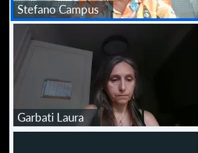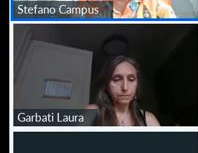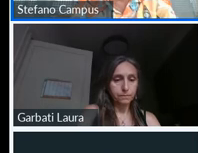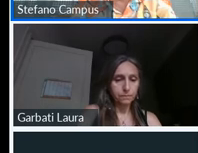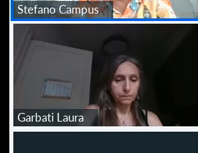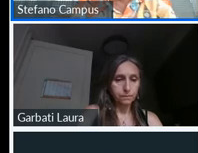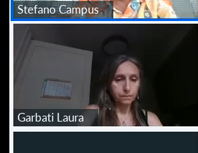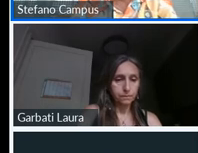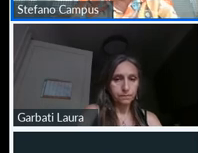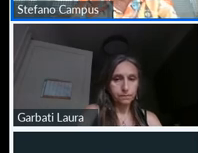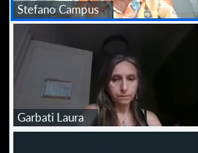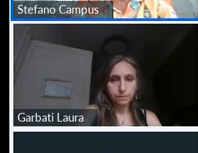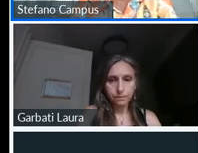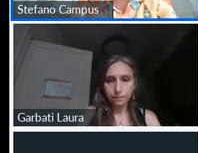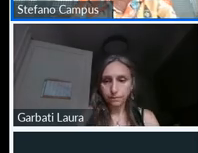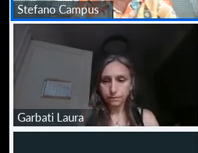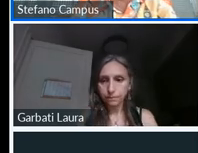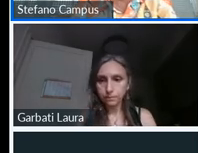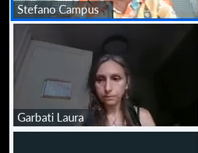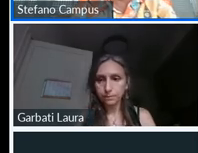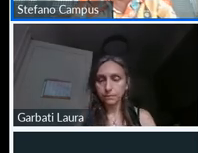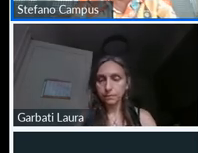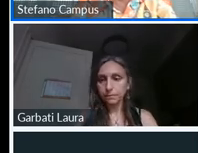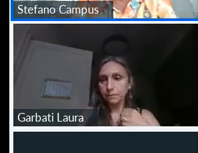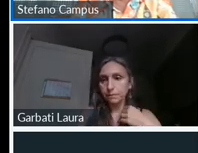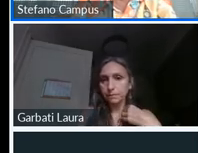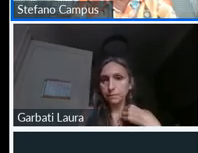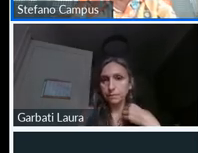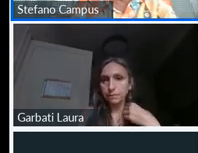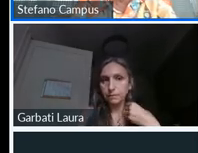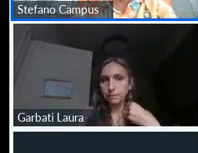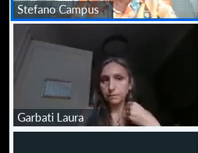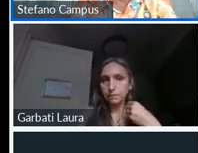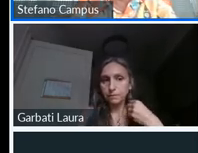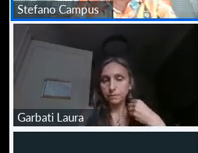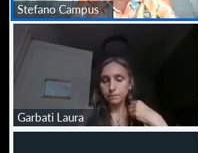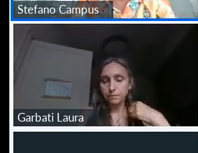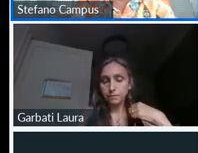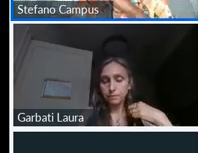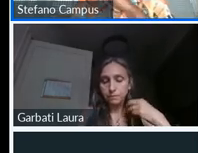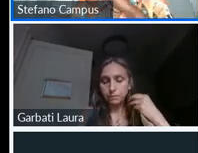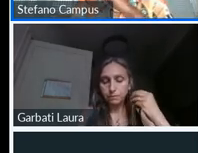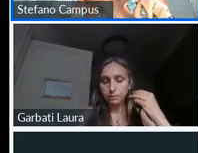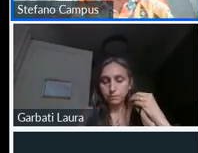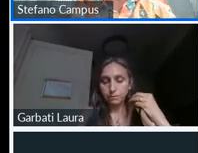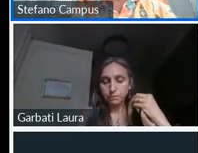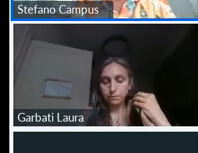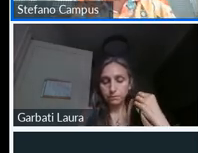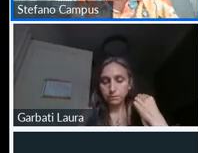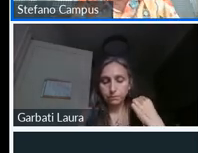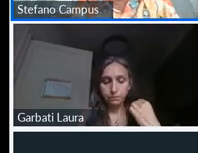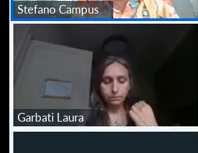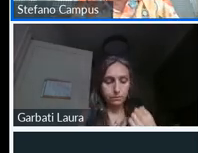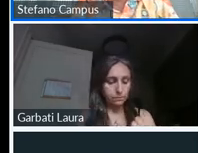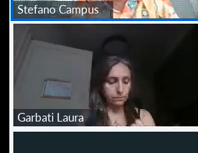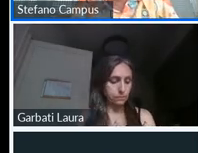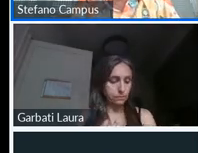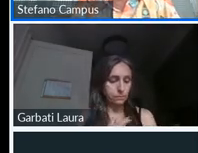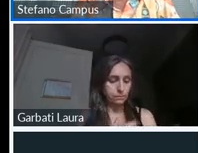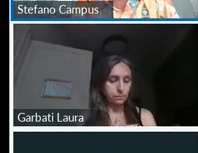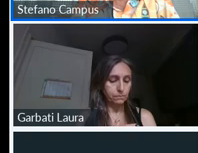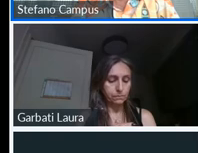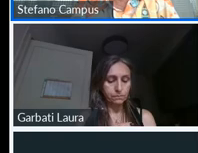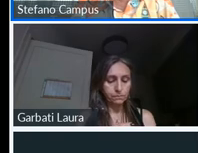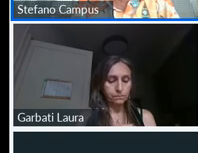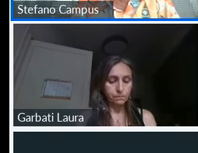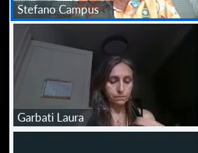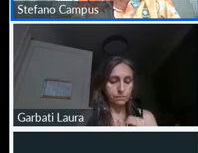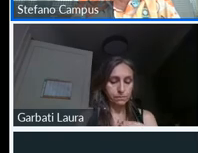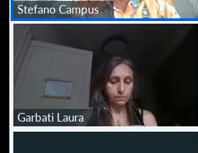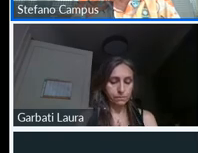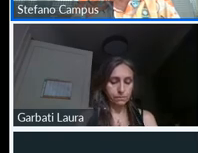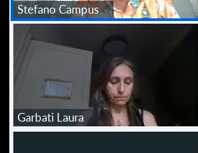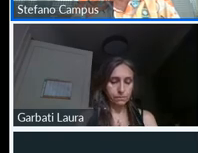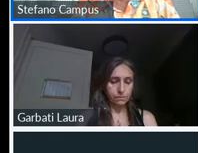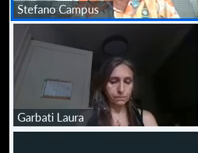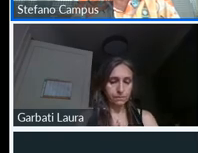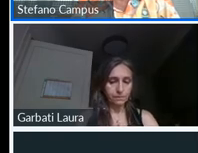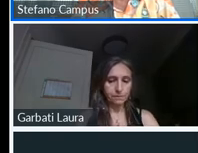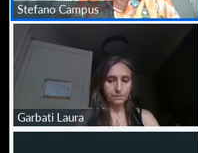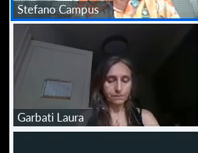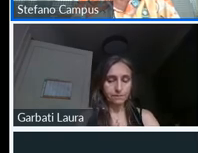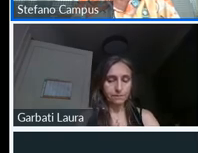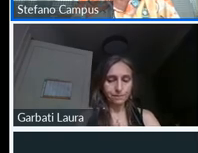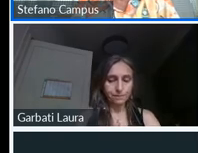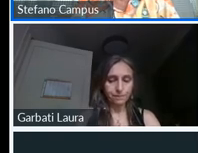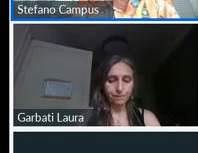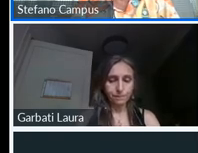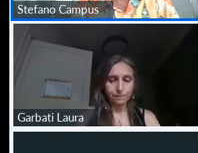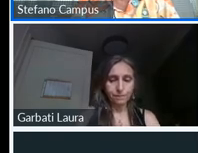sulle sezioni di censimento, e quindi lo scopo del gioco era considerare i singoli elementi della classe